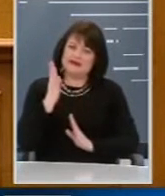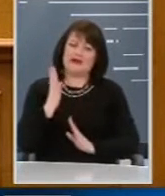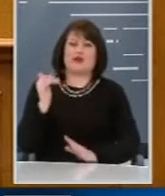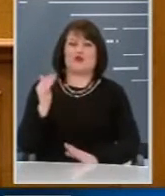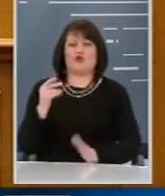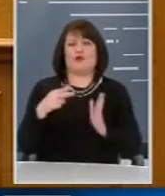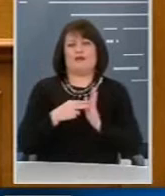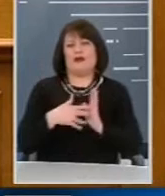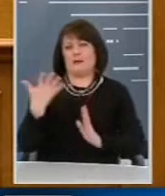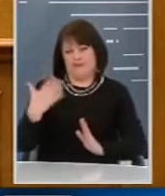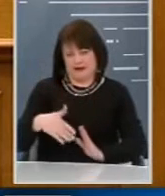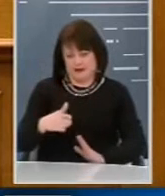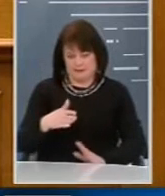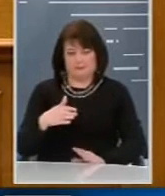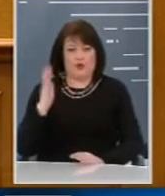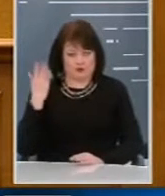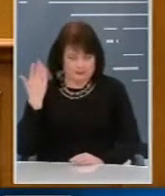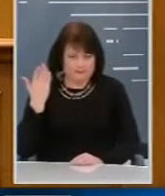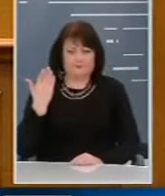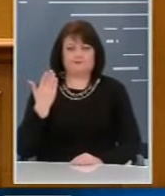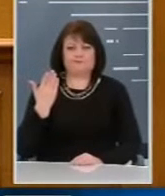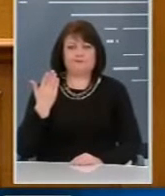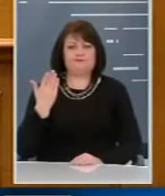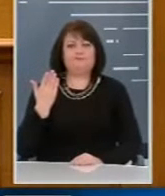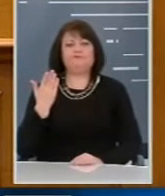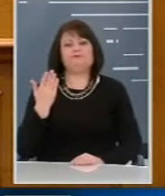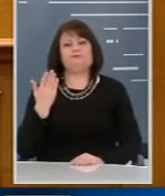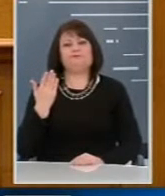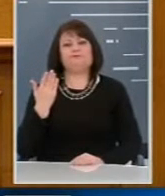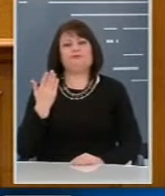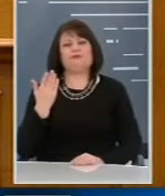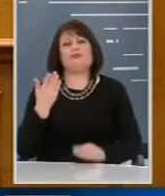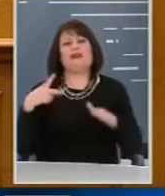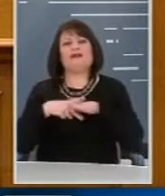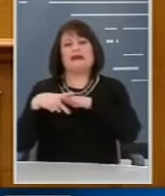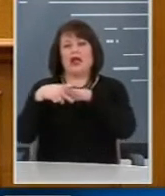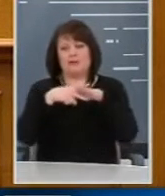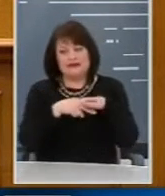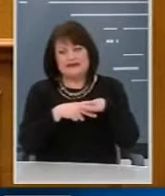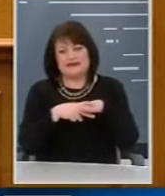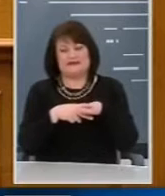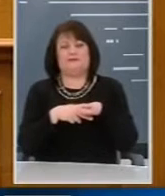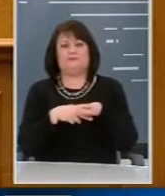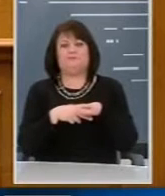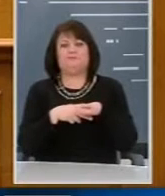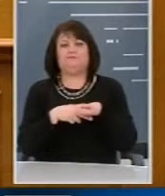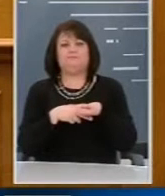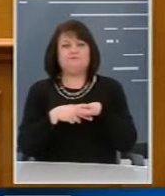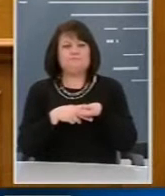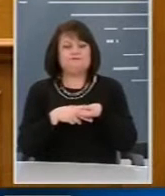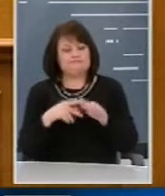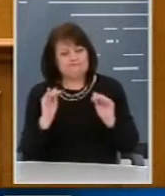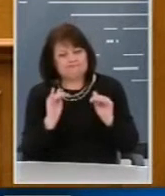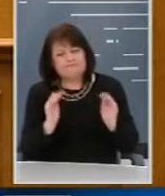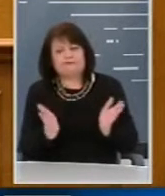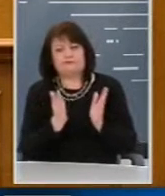Ιούλιο του 2015 στο bank run που έγινε με την παρότρινση, με την ενθάρρυνση,